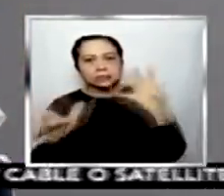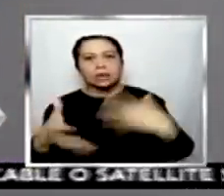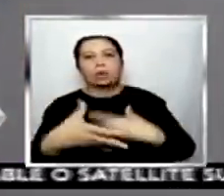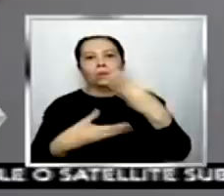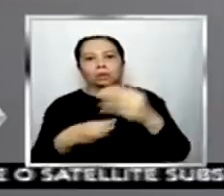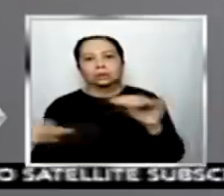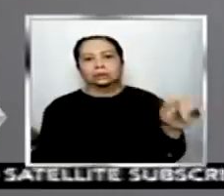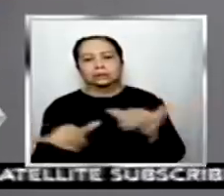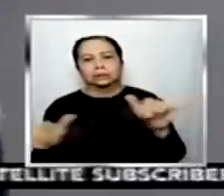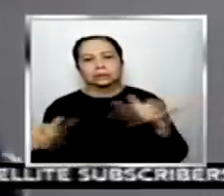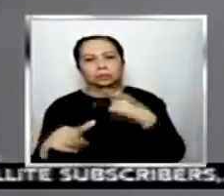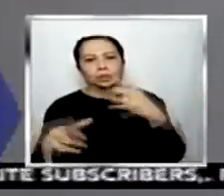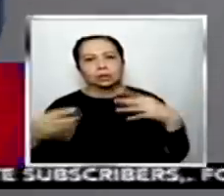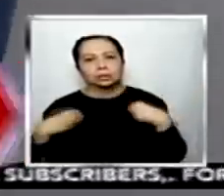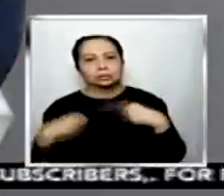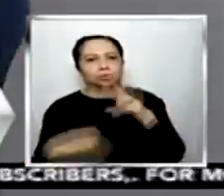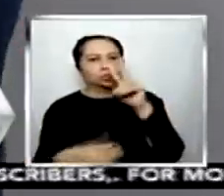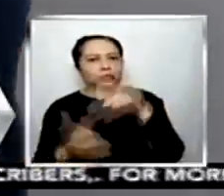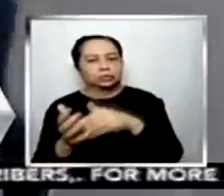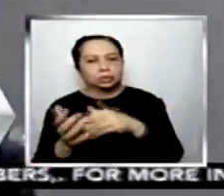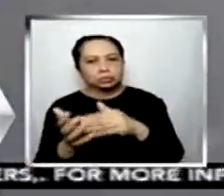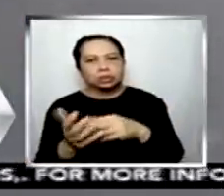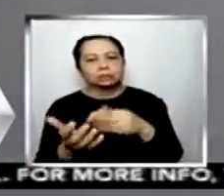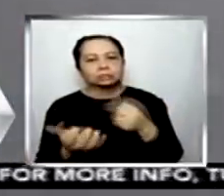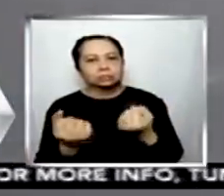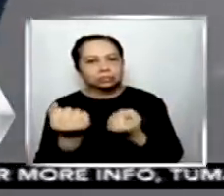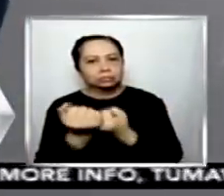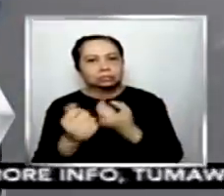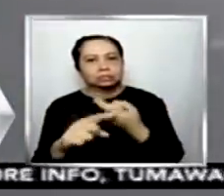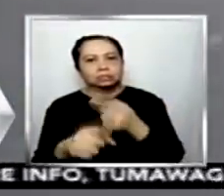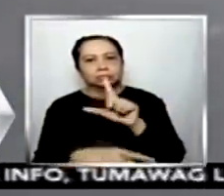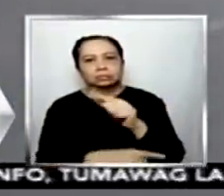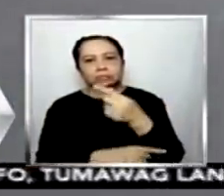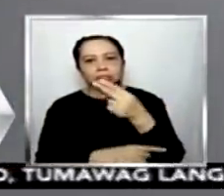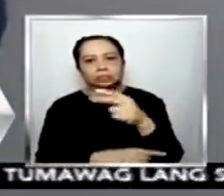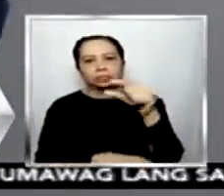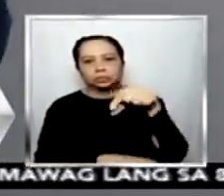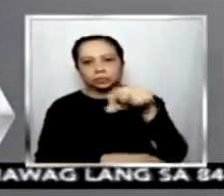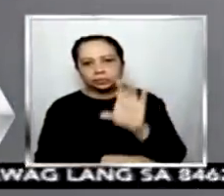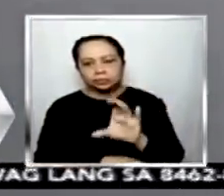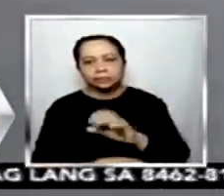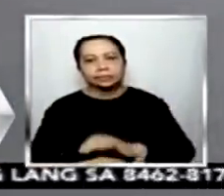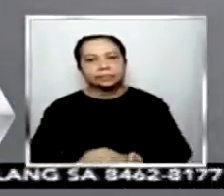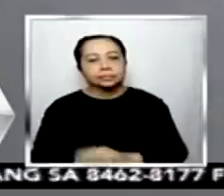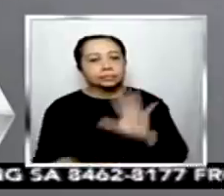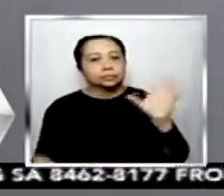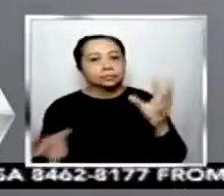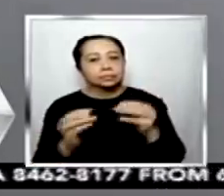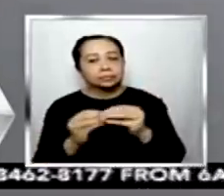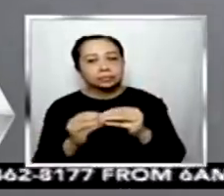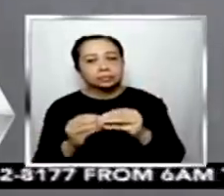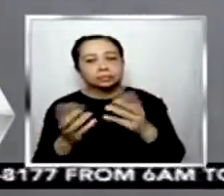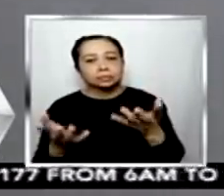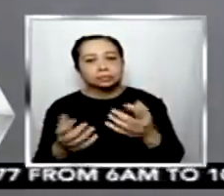ng 2,000 pisong ayuda mula sa local government ng Quezon City. Ang kabuang tatanggap daw dito sa Barangay